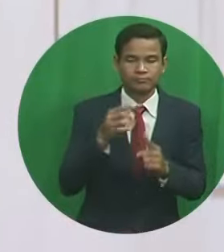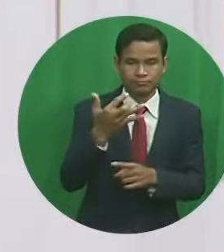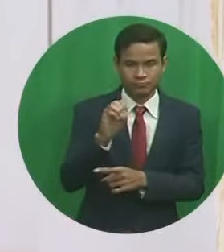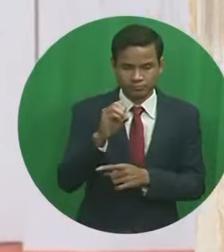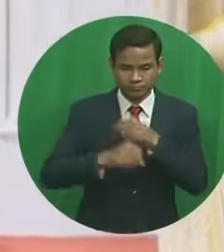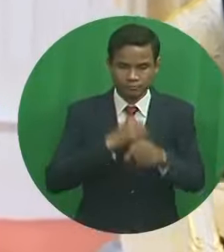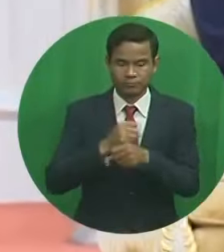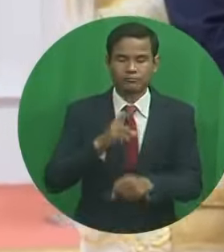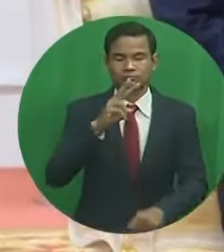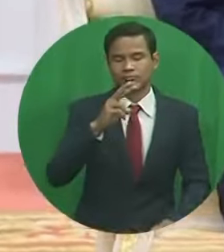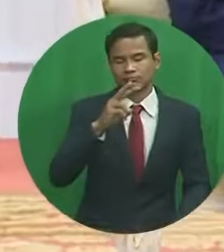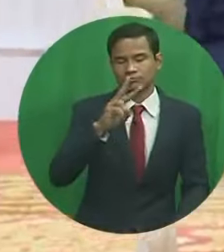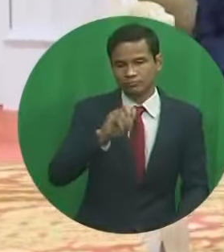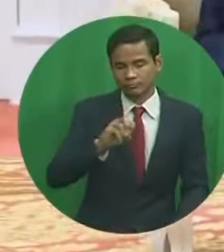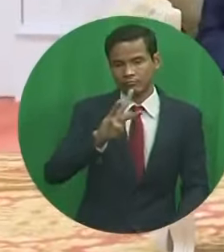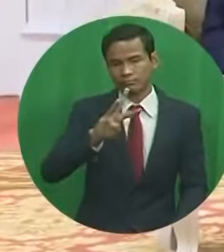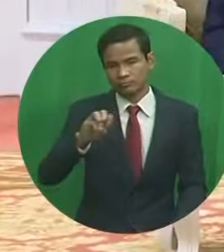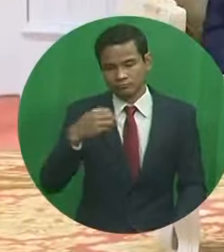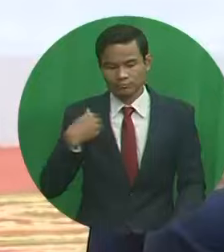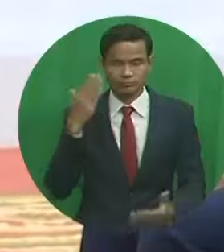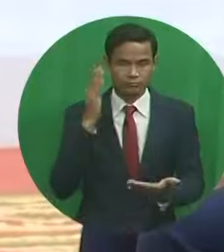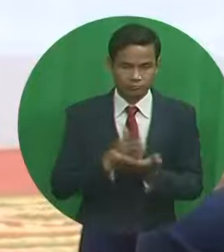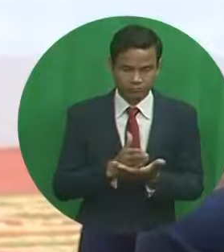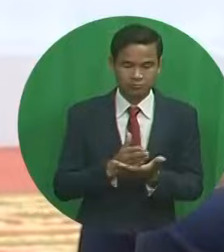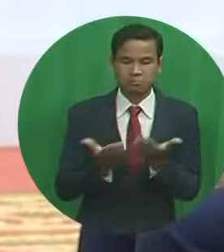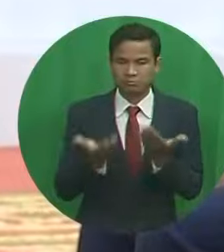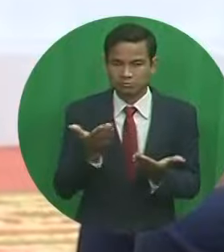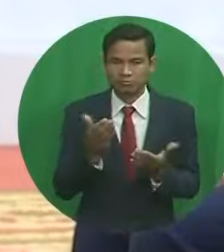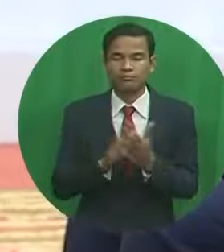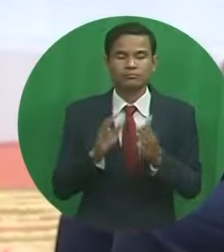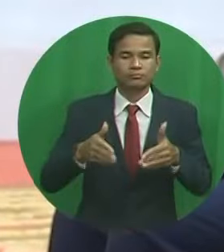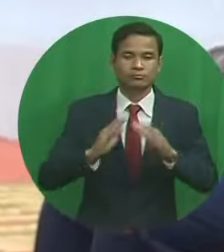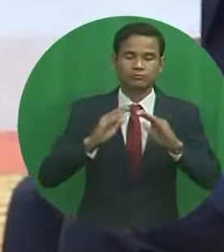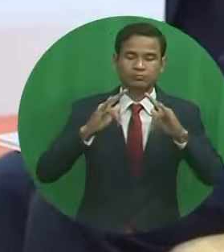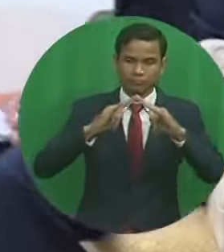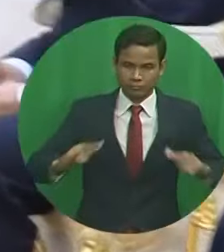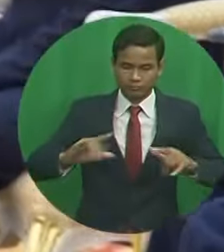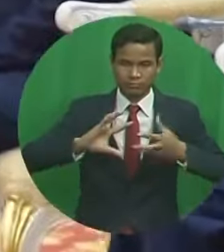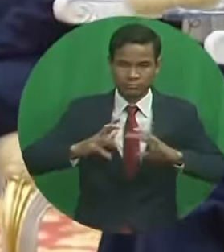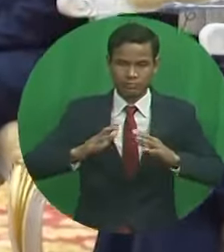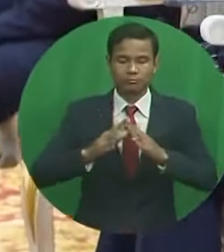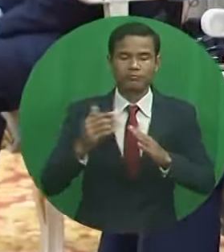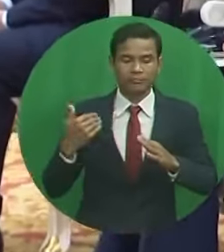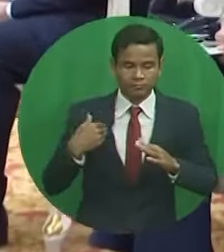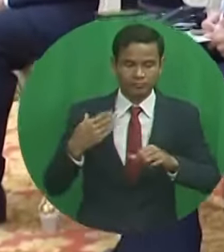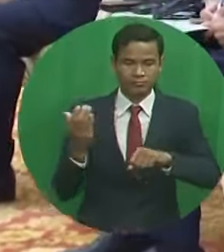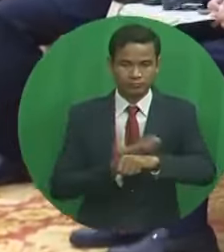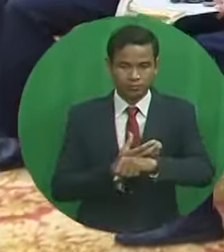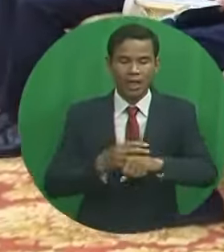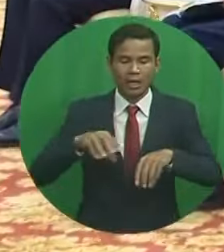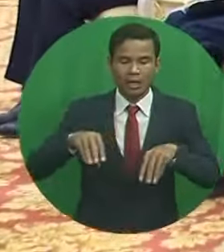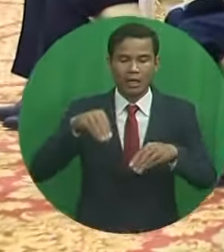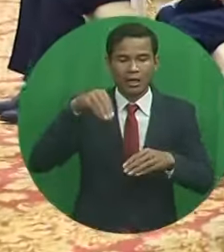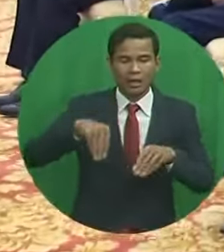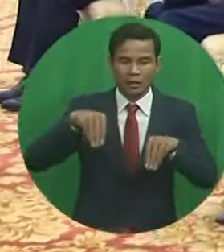មឆ្នាំ2030ព្រមទាំងបានបញ្ឈប់ទាំងស្រុងនៅការបង្កើតរោងចក្រដំណើរការដើរដោយធម្មពលធ្យូងថ្ម